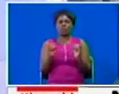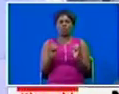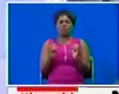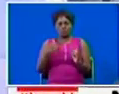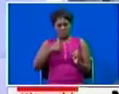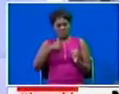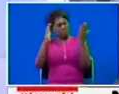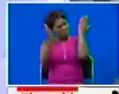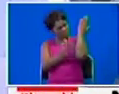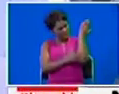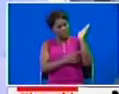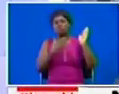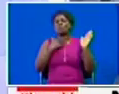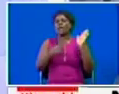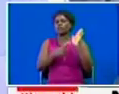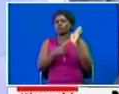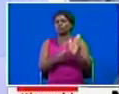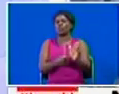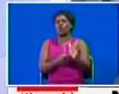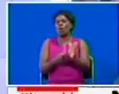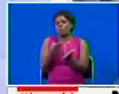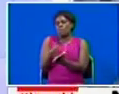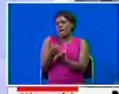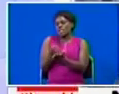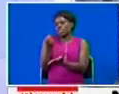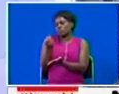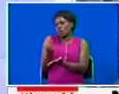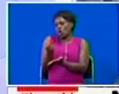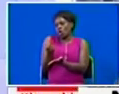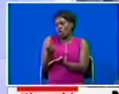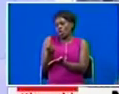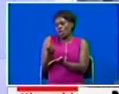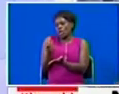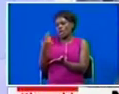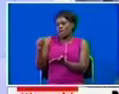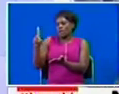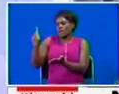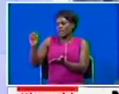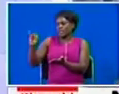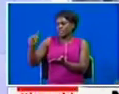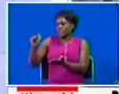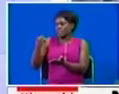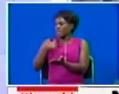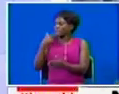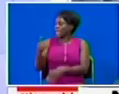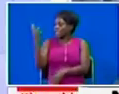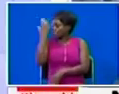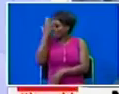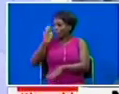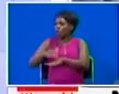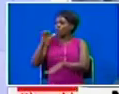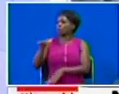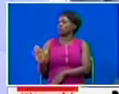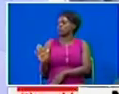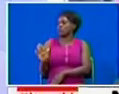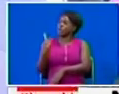aonekane vibaya, na kwa sababu anapoa pesa kidogo na kampi ya wavina ndeti. Nawaambia wavina ndeti, shame on you. Kwa sababu